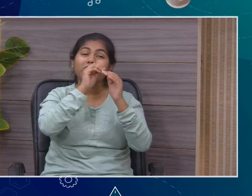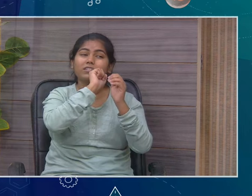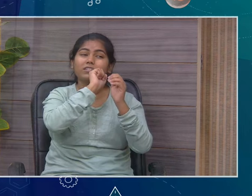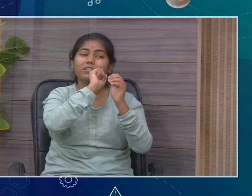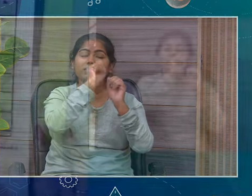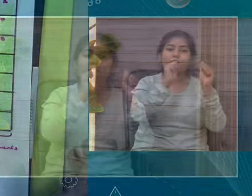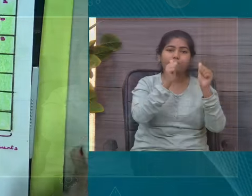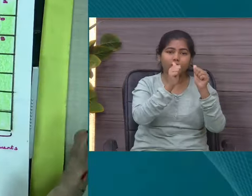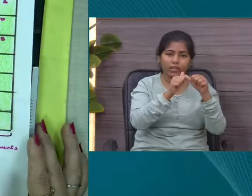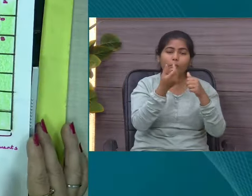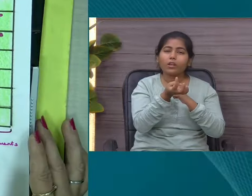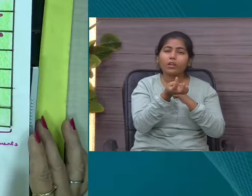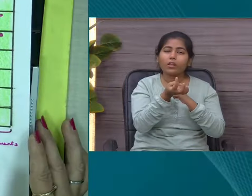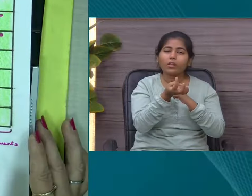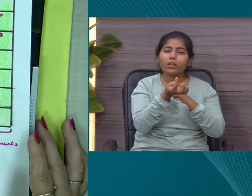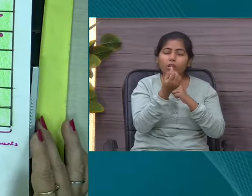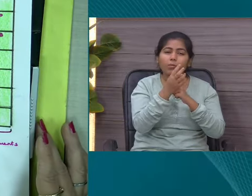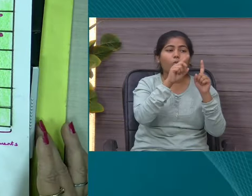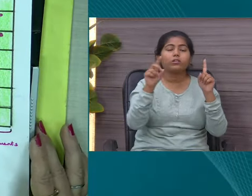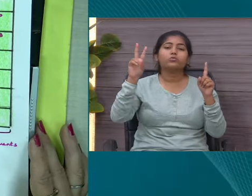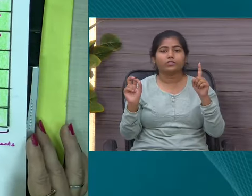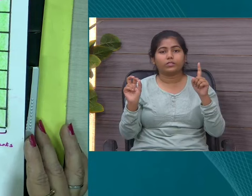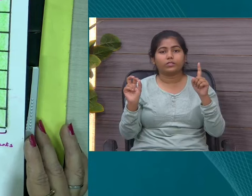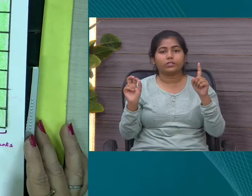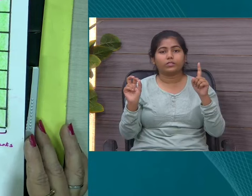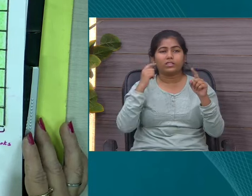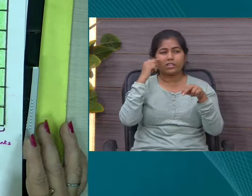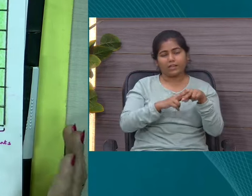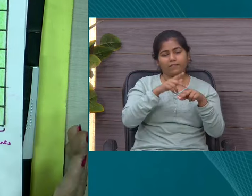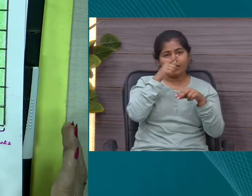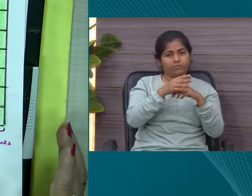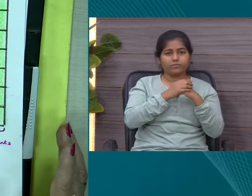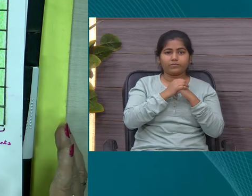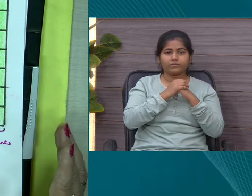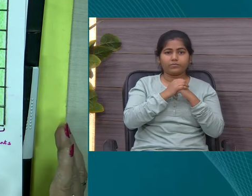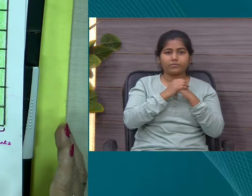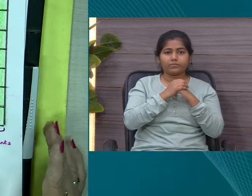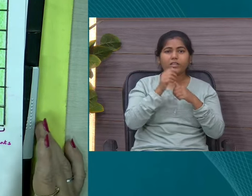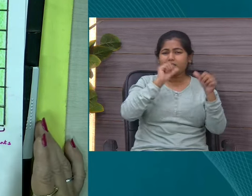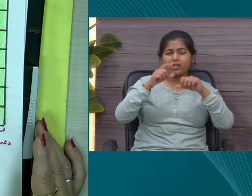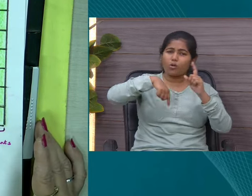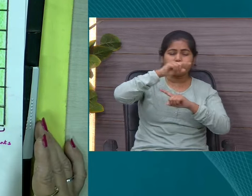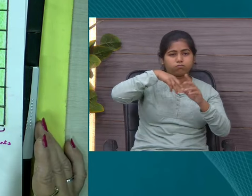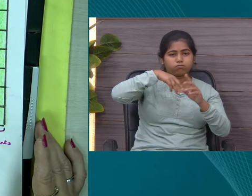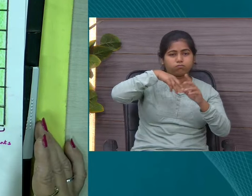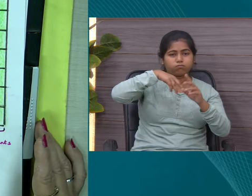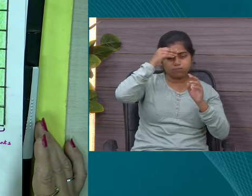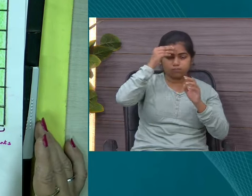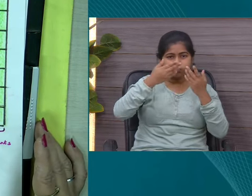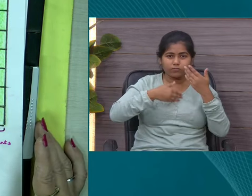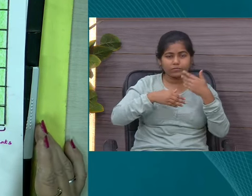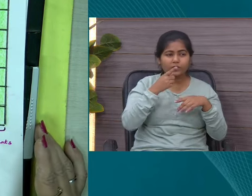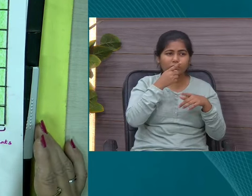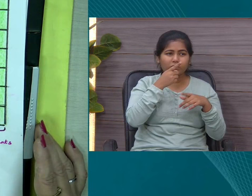नंबर 1 to 20 तो क्या आपको याद, अगर आपको आप केमिस्ट्री के स्टूडेंट रहे हो, वैसे साइंस तो सब नहीं पढ़ी होती है 10th तक, तो क्या आप